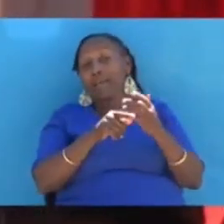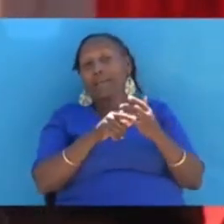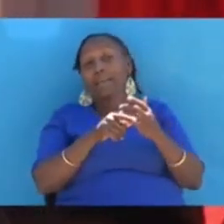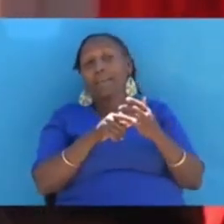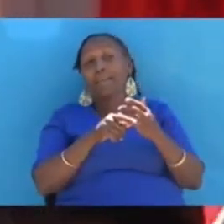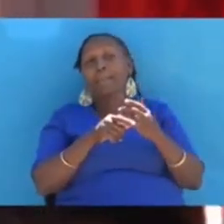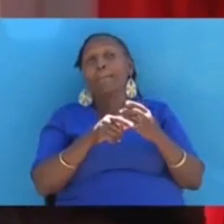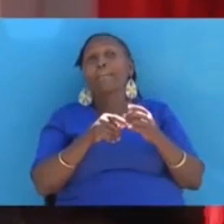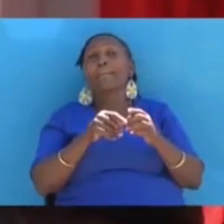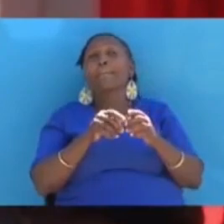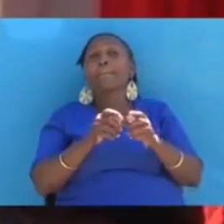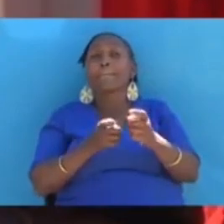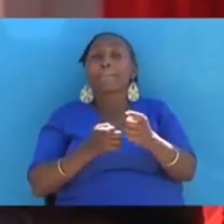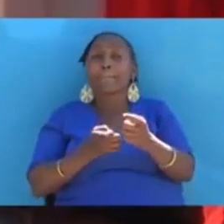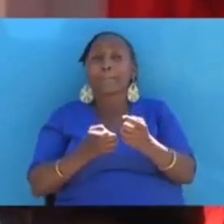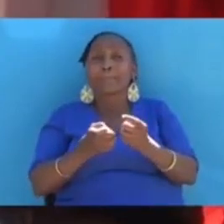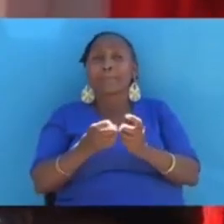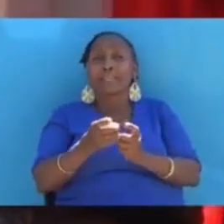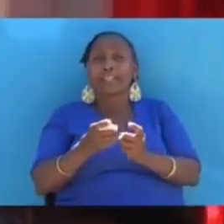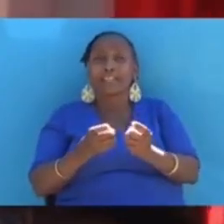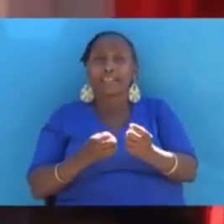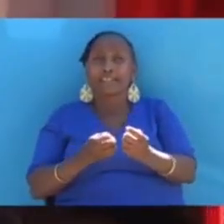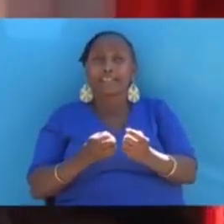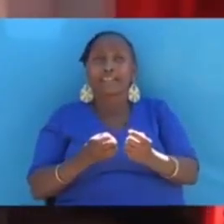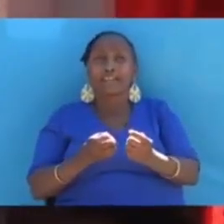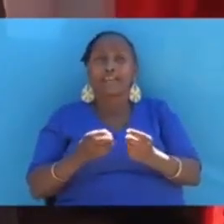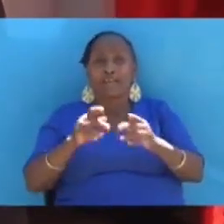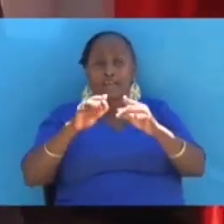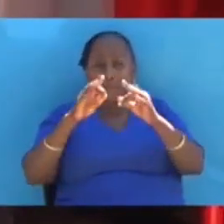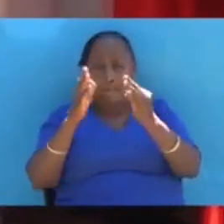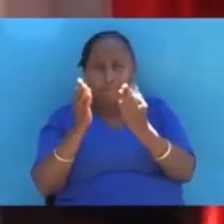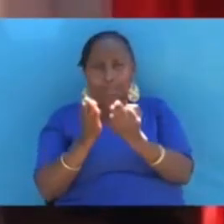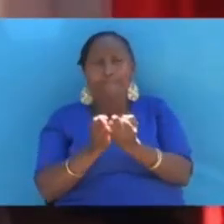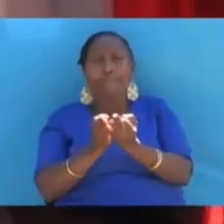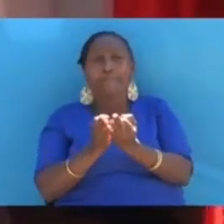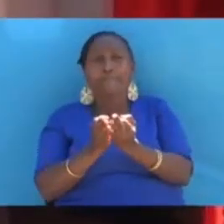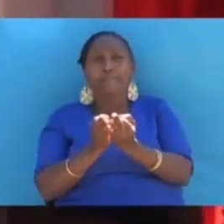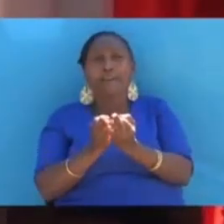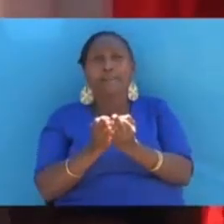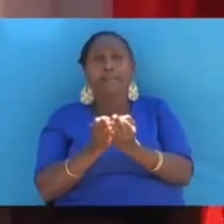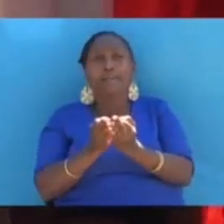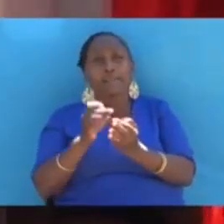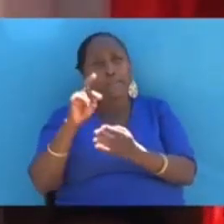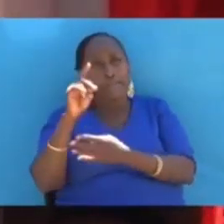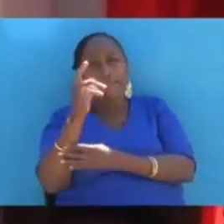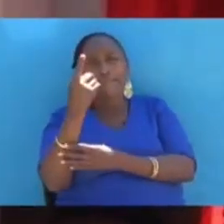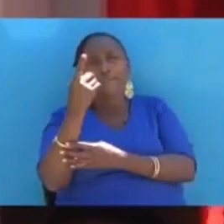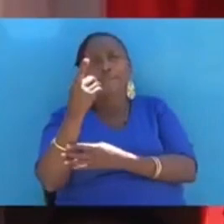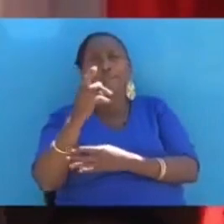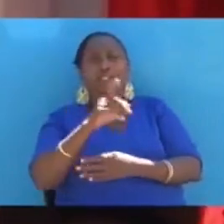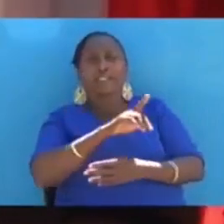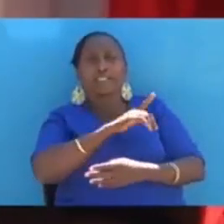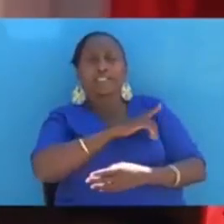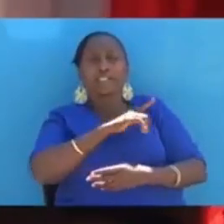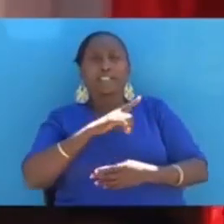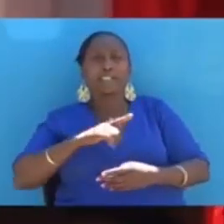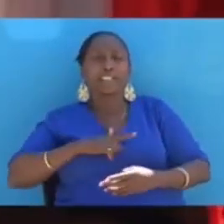ndio director wa family values katika ofisi ya first lady pale ikulu ya